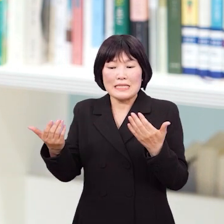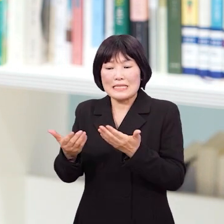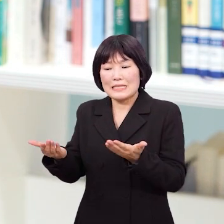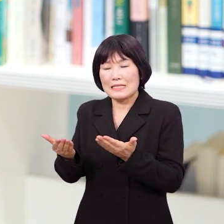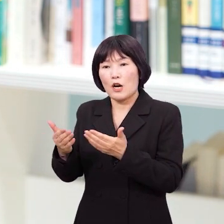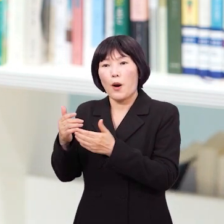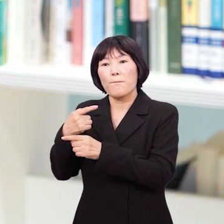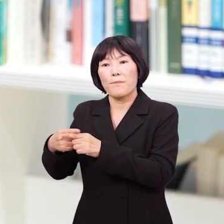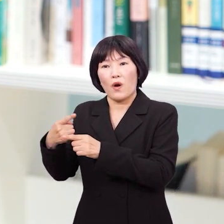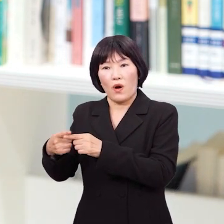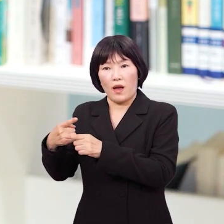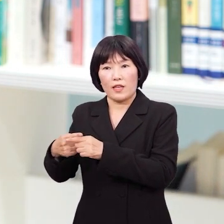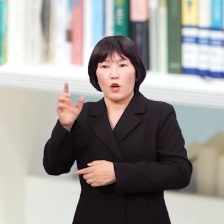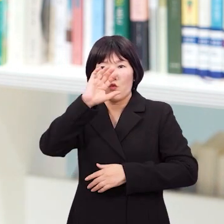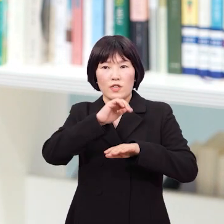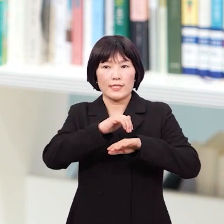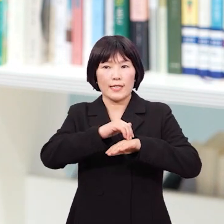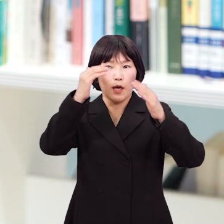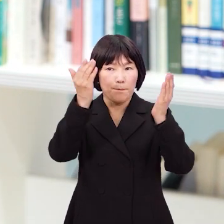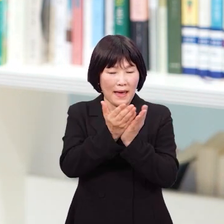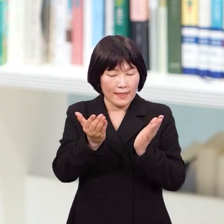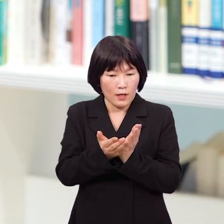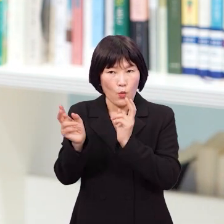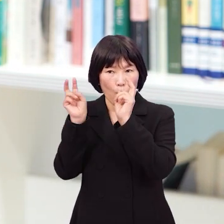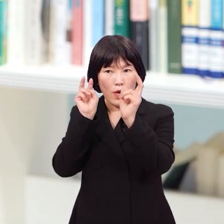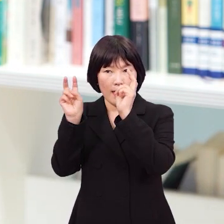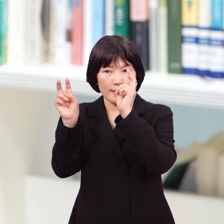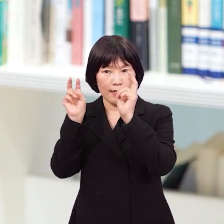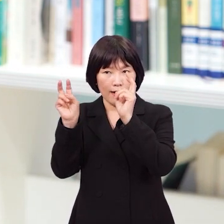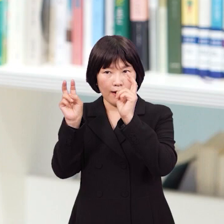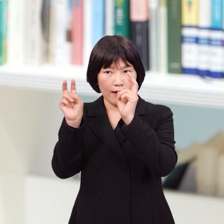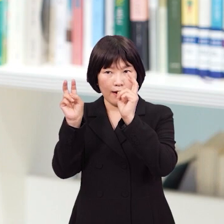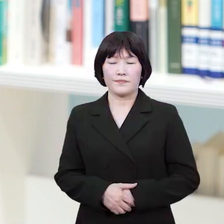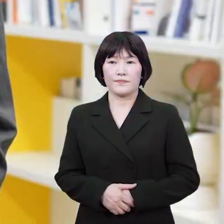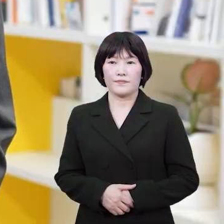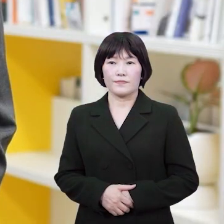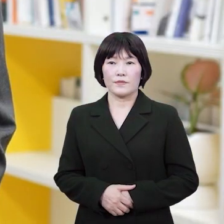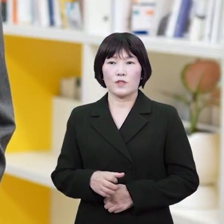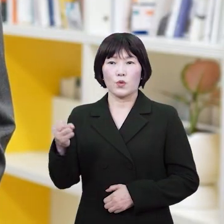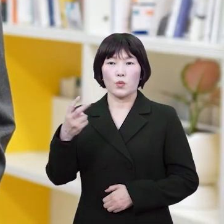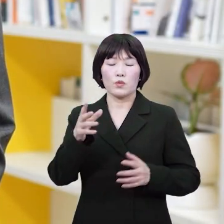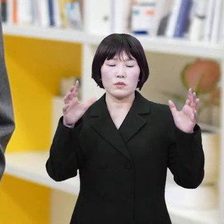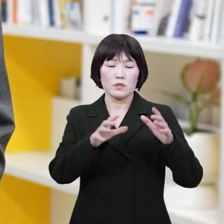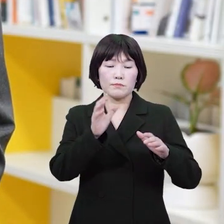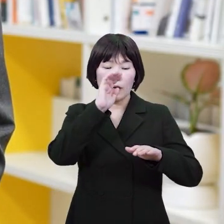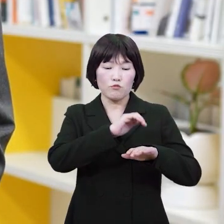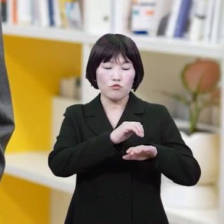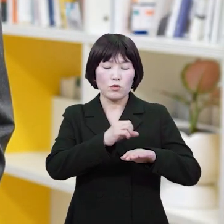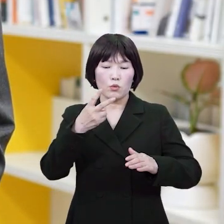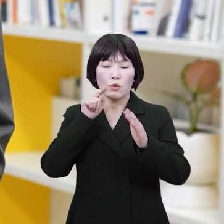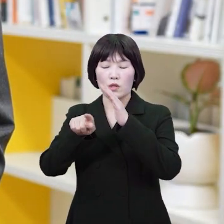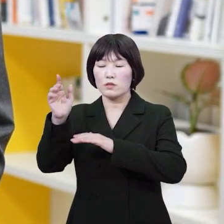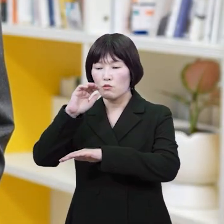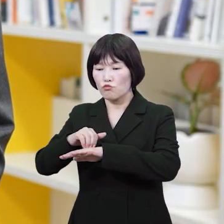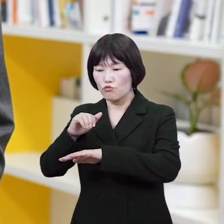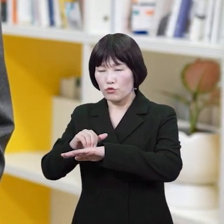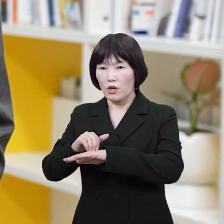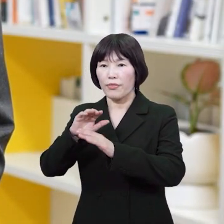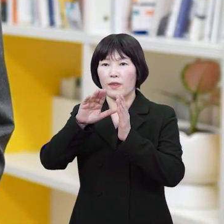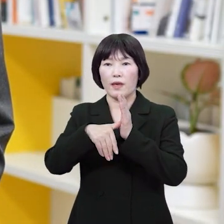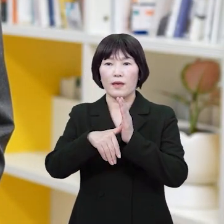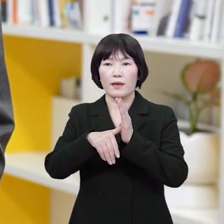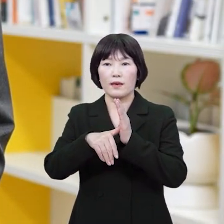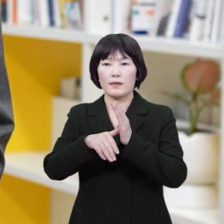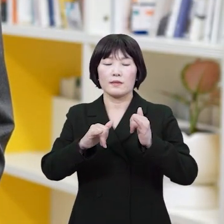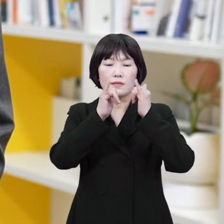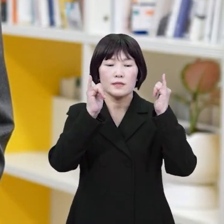진행해 훈련생들의 적성에 맞는 사업체로 업무를 배치하고 있습니다. 또한 집합훈련 및 현장 훈련을